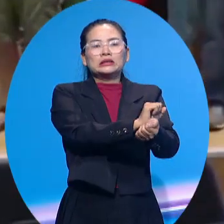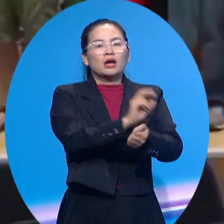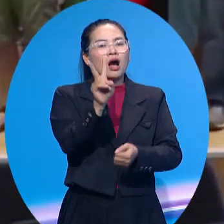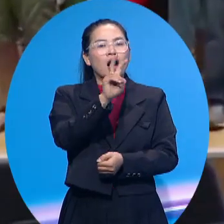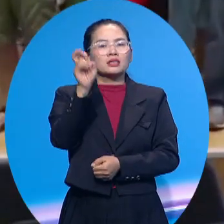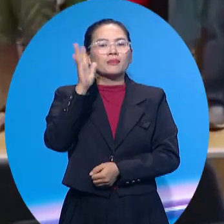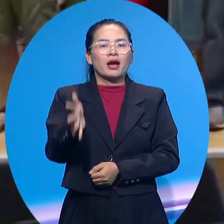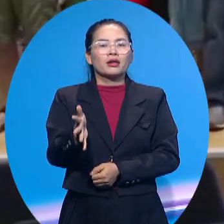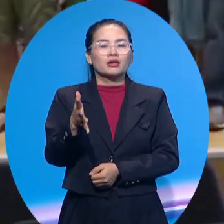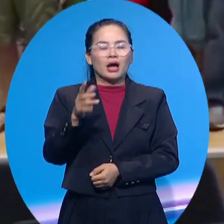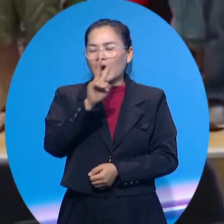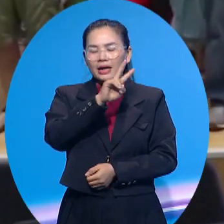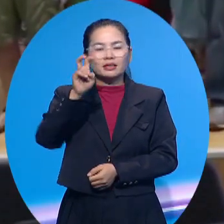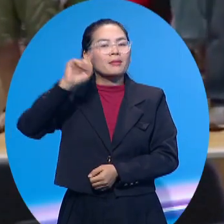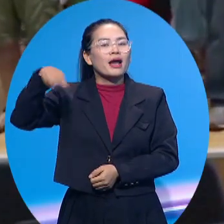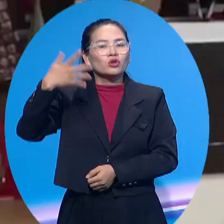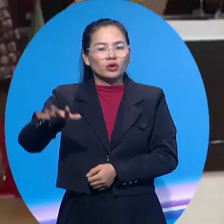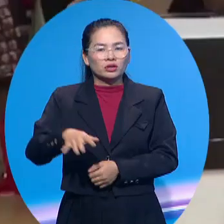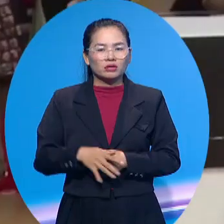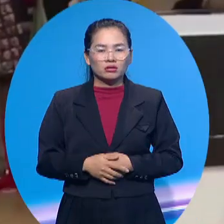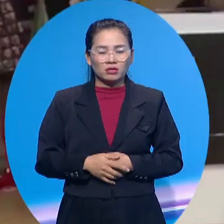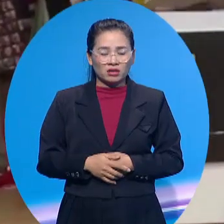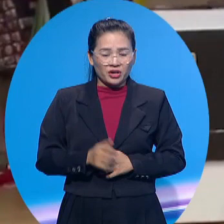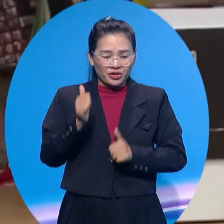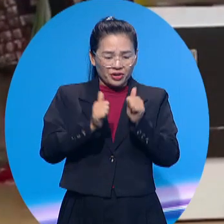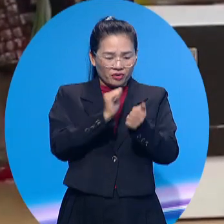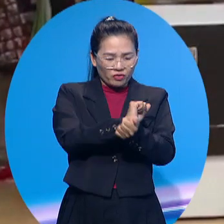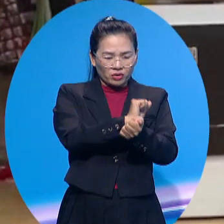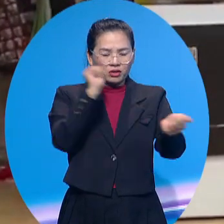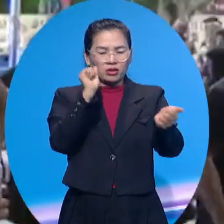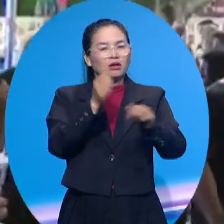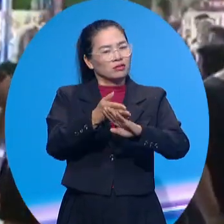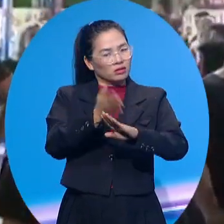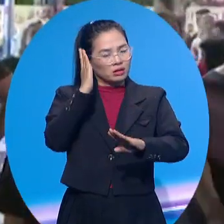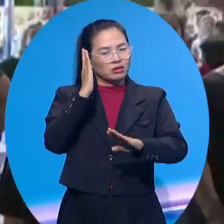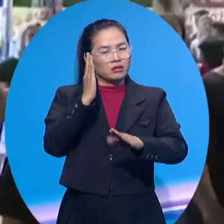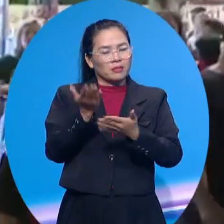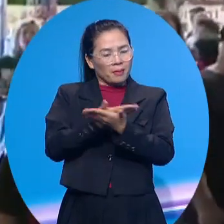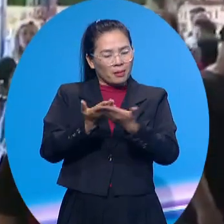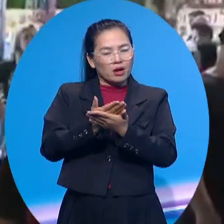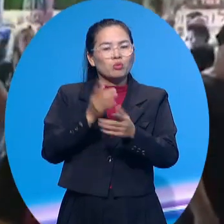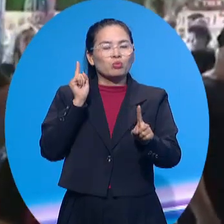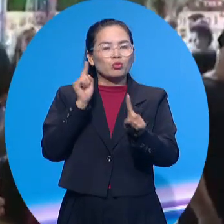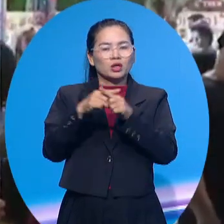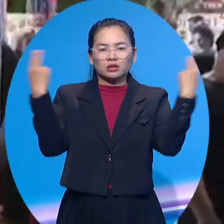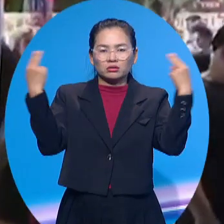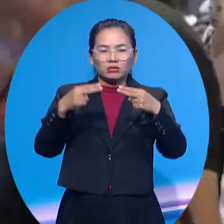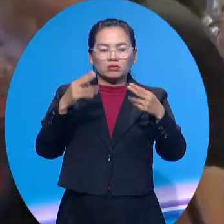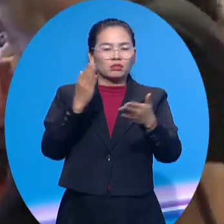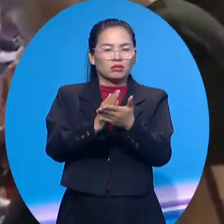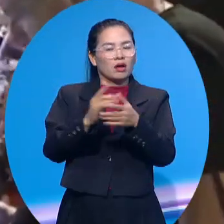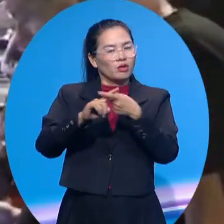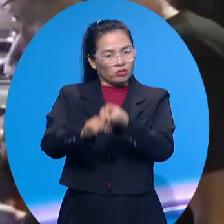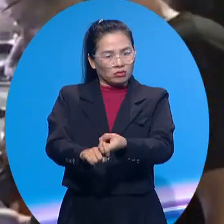200 ngày qua. Các nước này nhấn mạnh rằng việc phóng thích các con tin vốn đang được đàm phán sẽ mang lại một thỏa thuận ngừng bắn tức thời và kéo